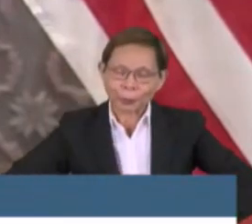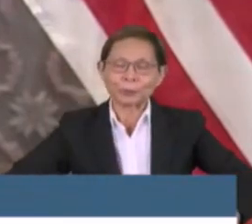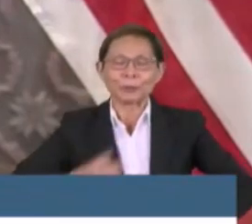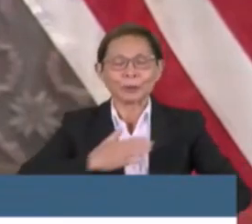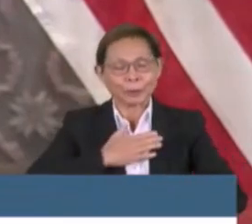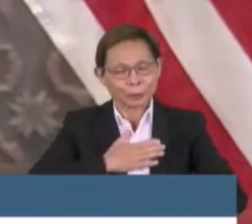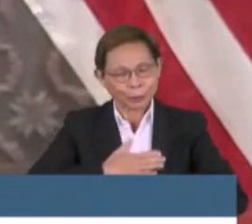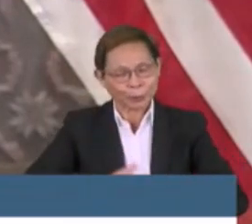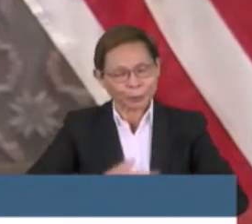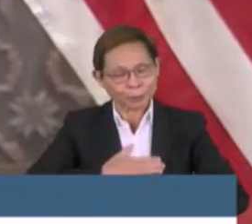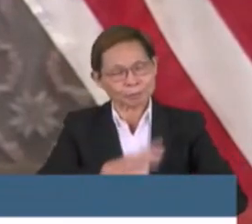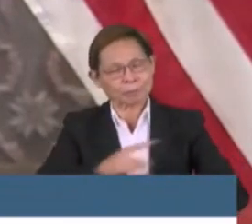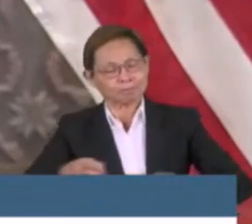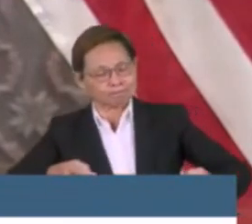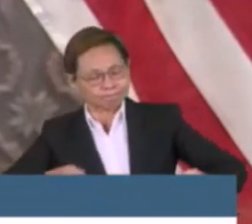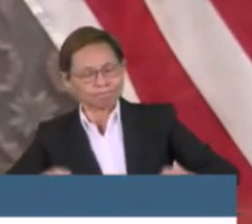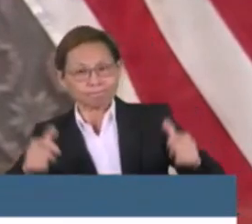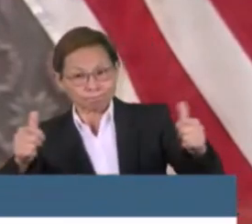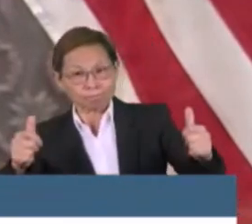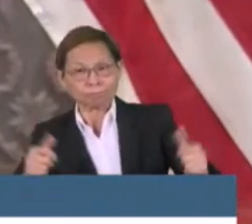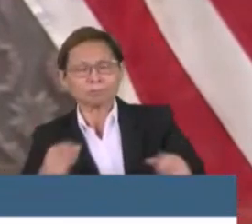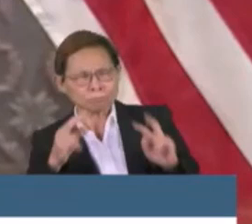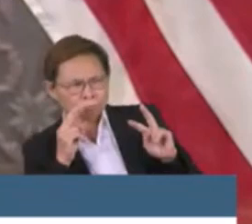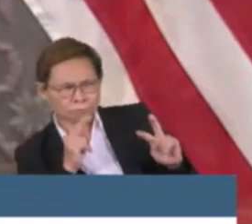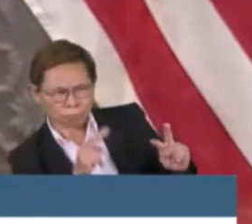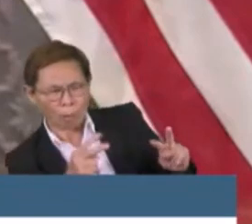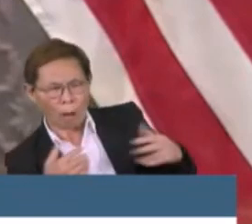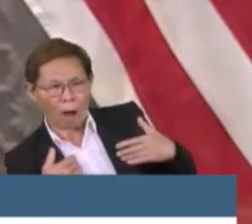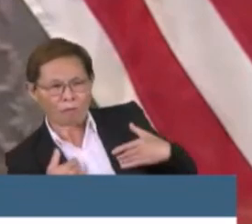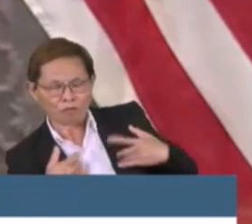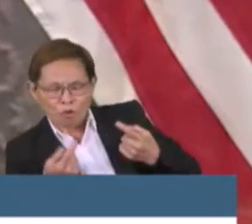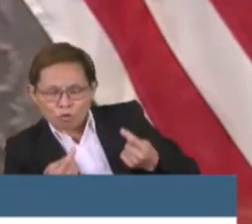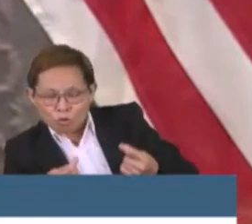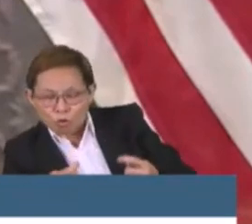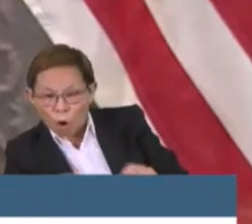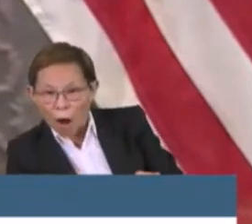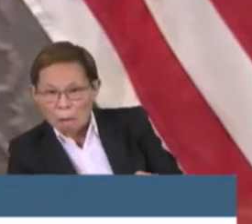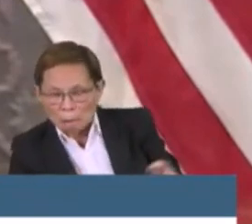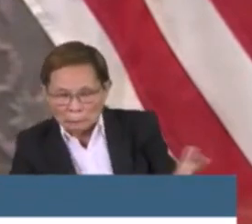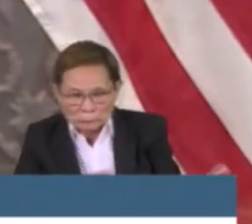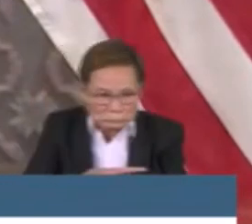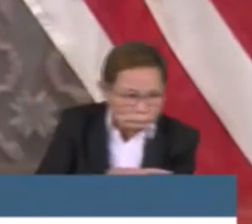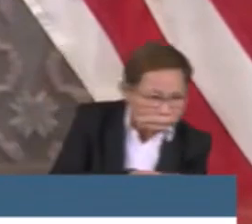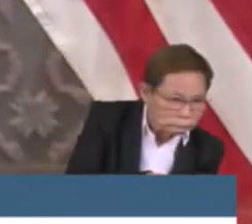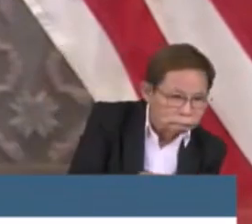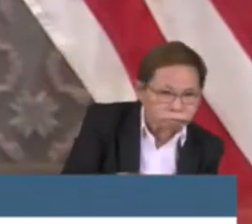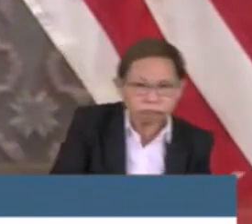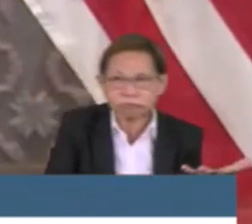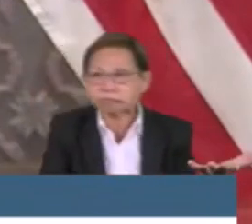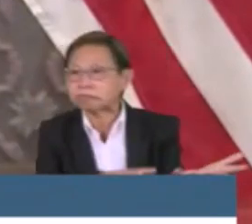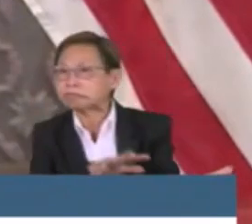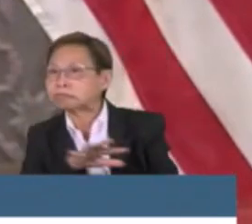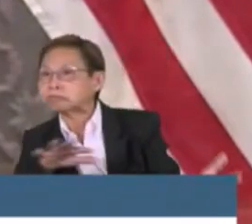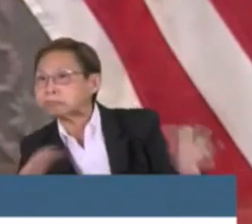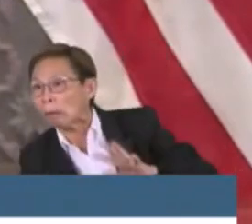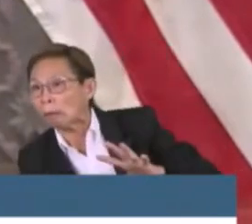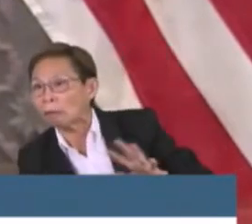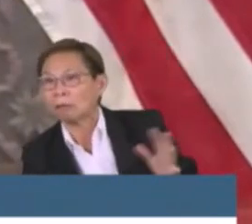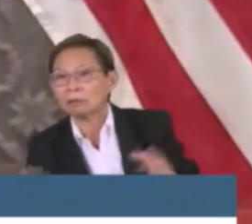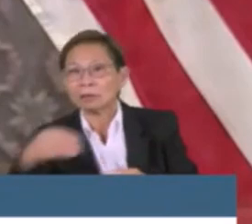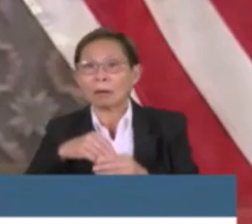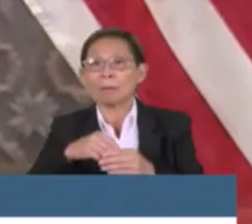terkawal. Nampaknya ada usaha untuk mengeruhkan suasana dalam